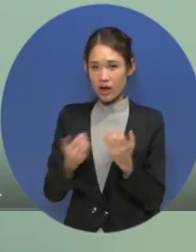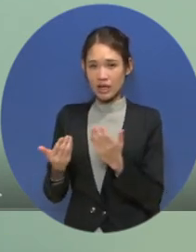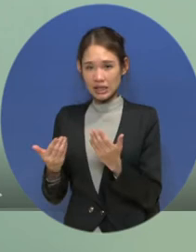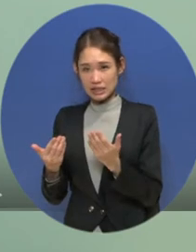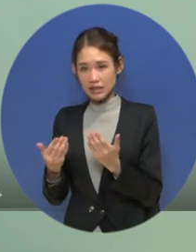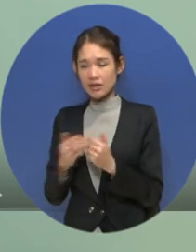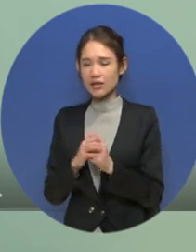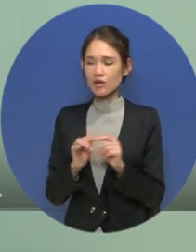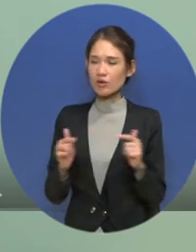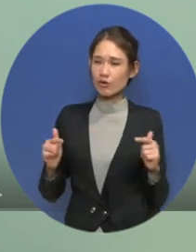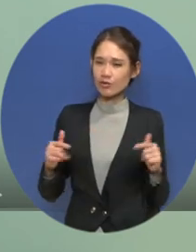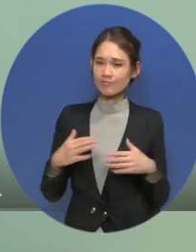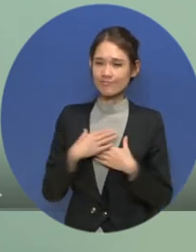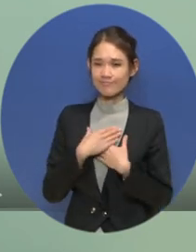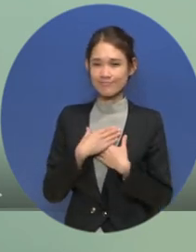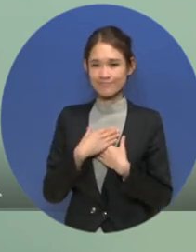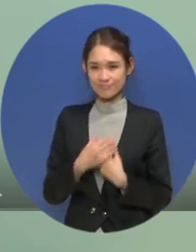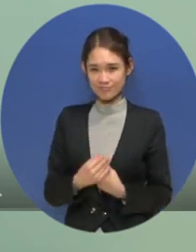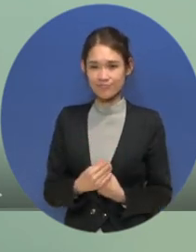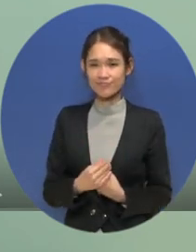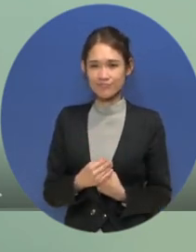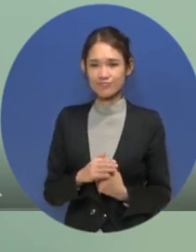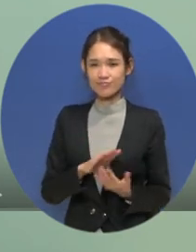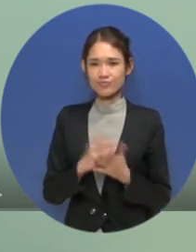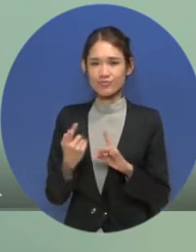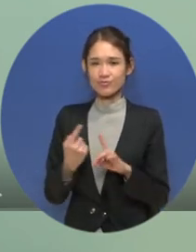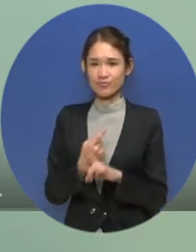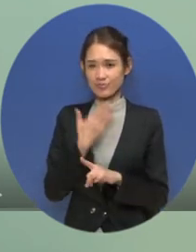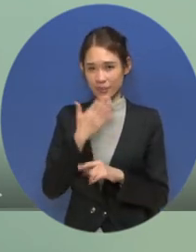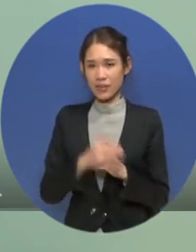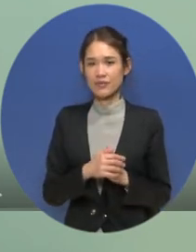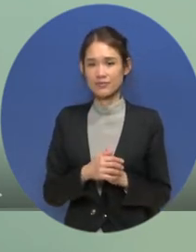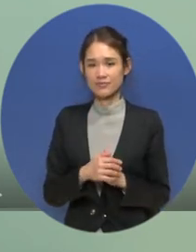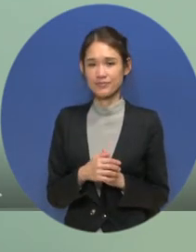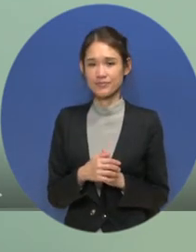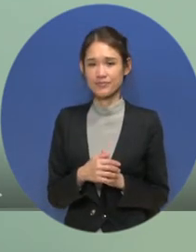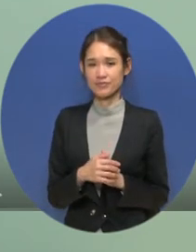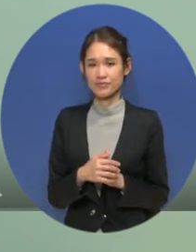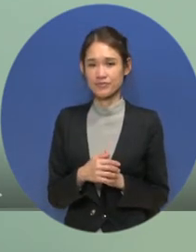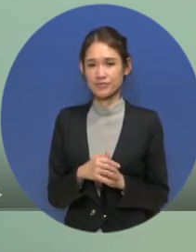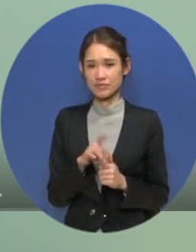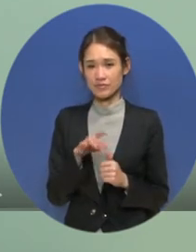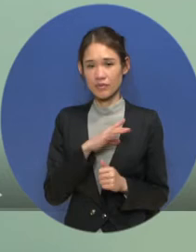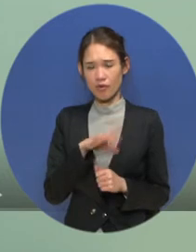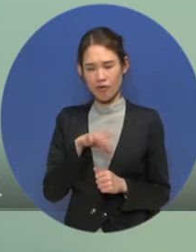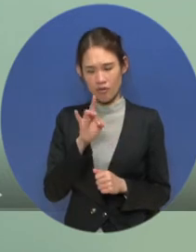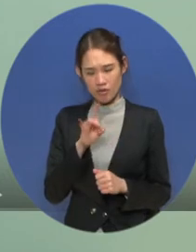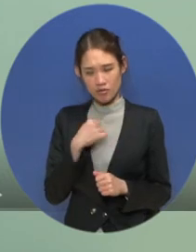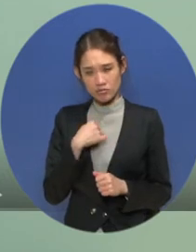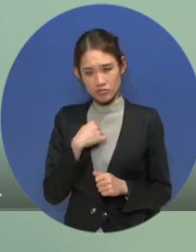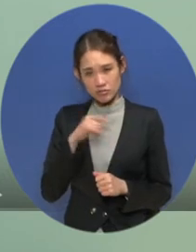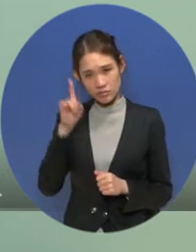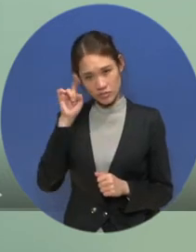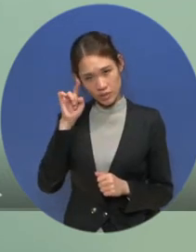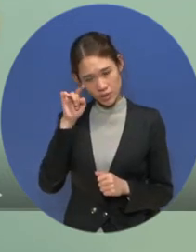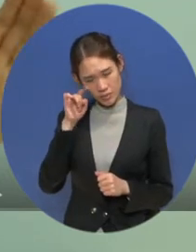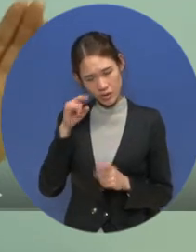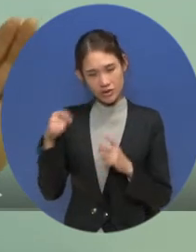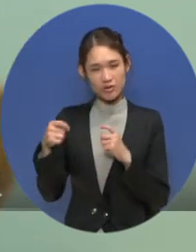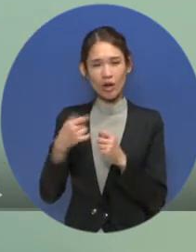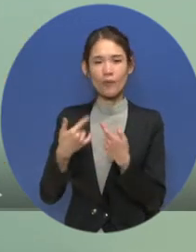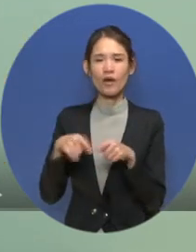행동하는 것하며 일하는 모습에서 안정감을 많이 느낍니다. 그러니까 우리 친구들이 처음에는 제가